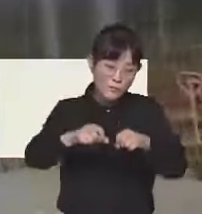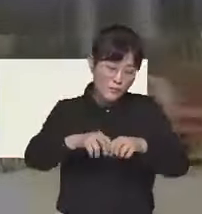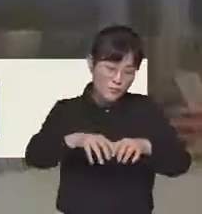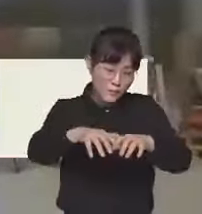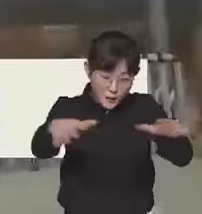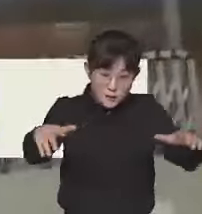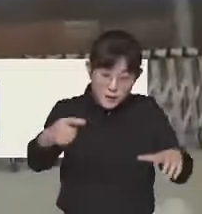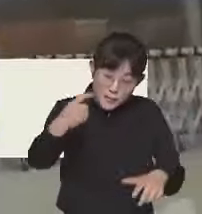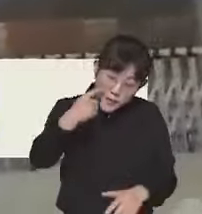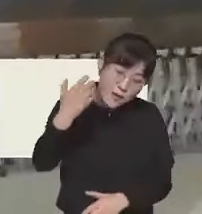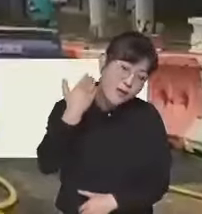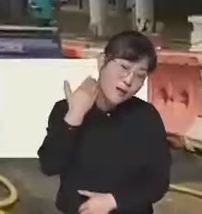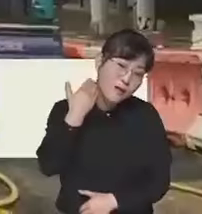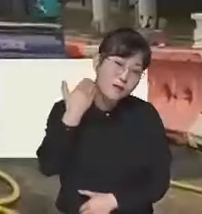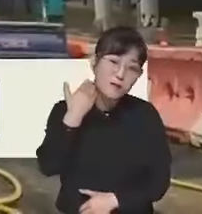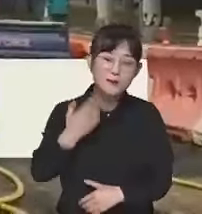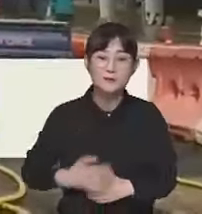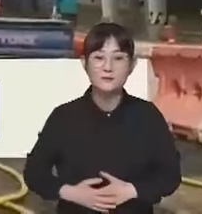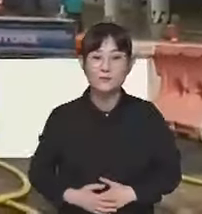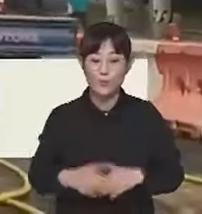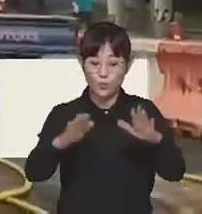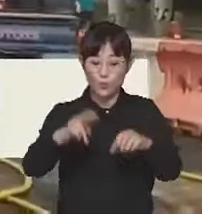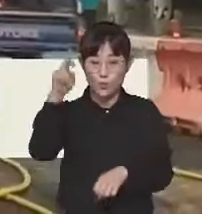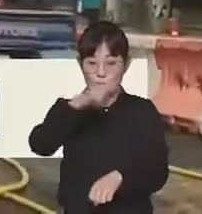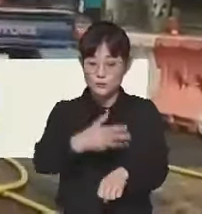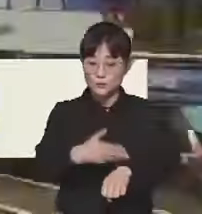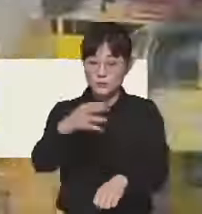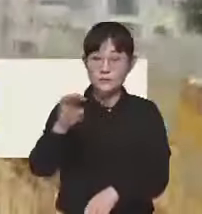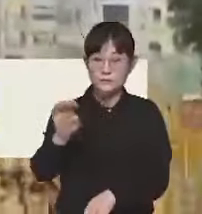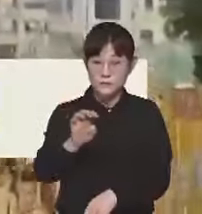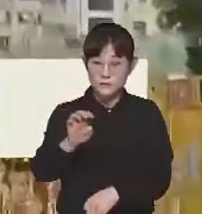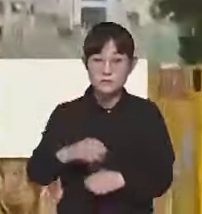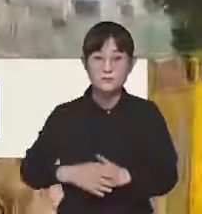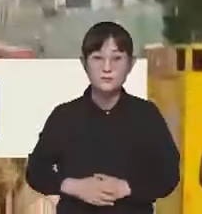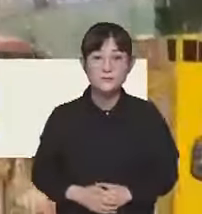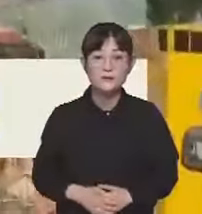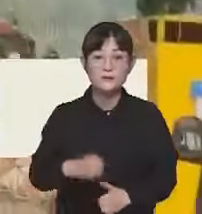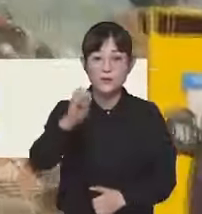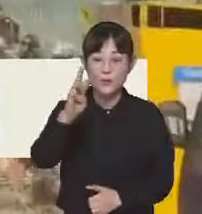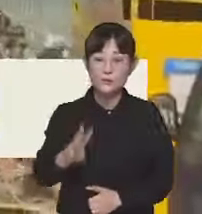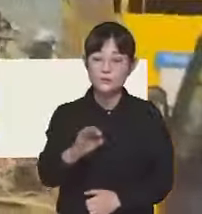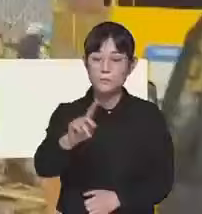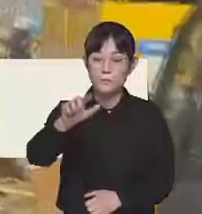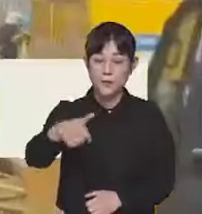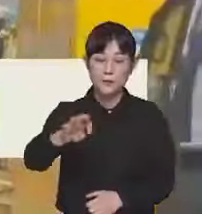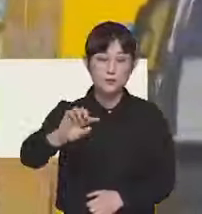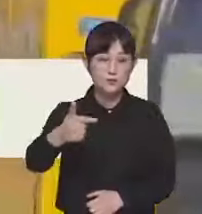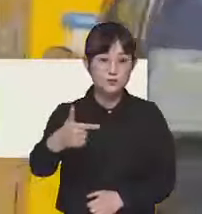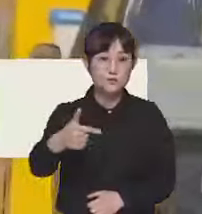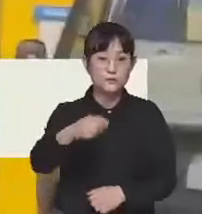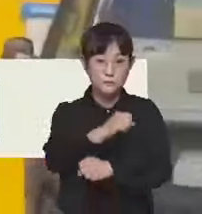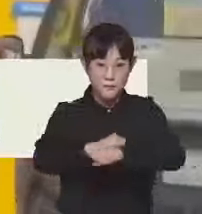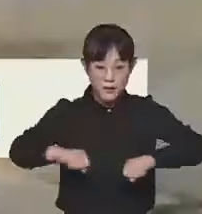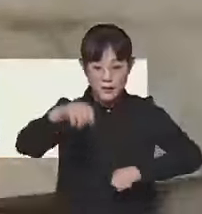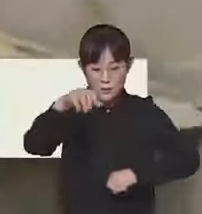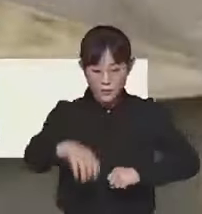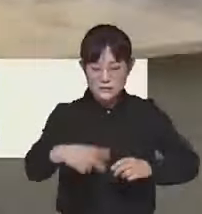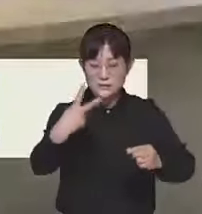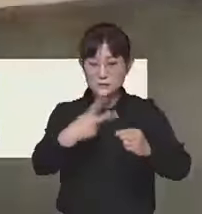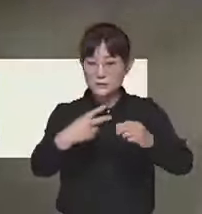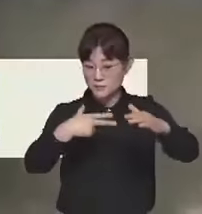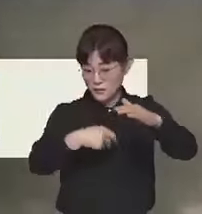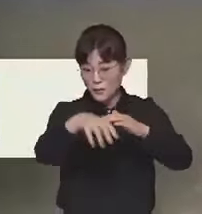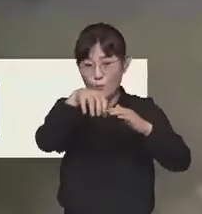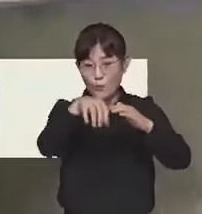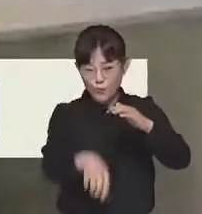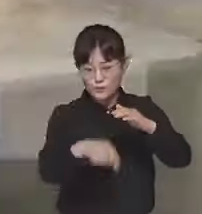분간하기 어렵습니다 오늘 오전 8시 4분쯤 광주남구 배장 지하철 2호선 공사현장